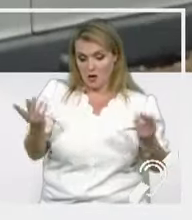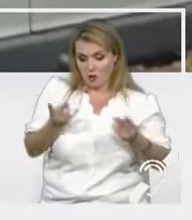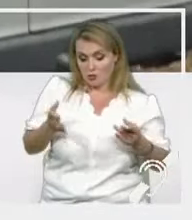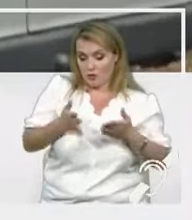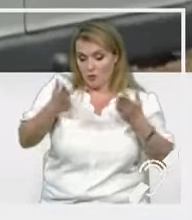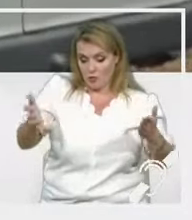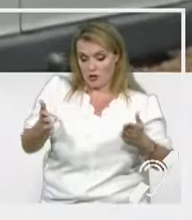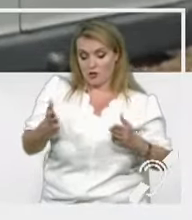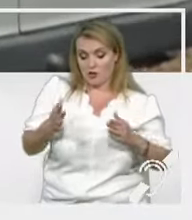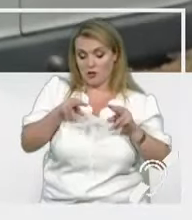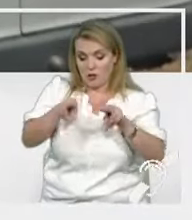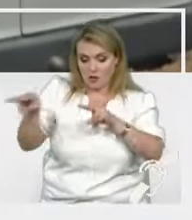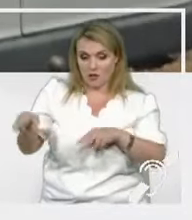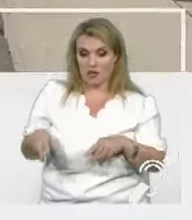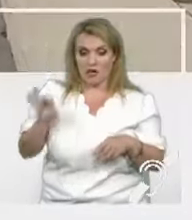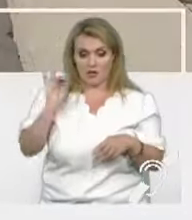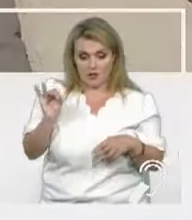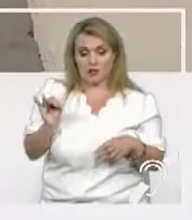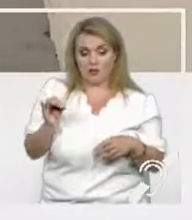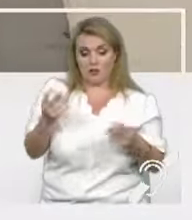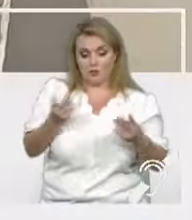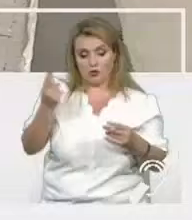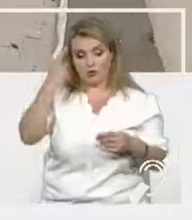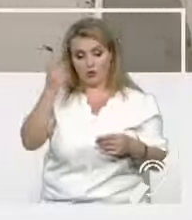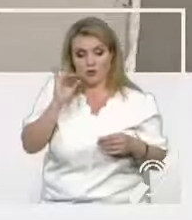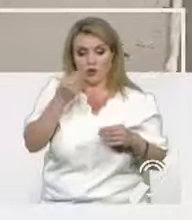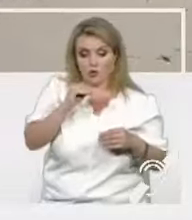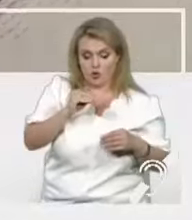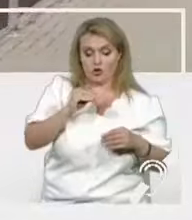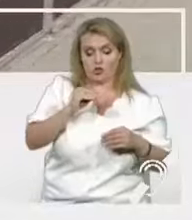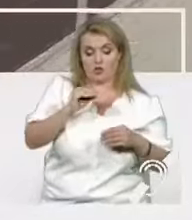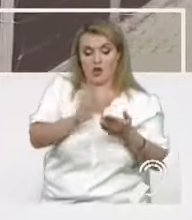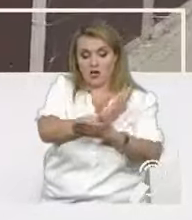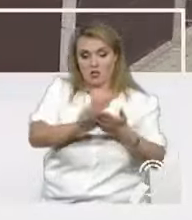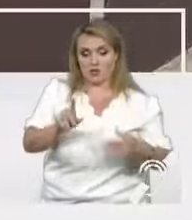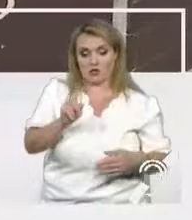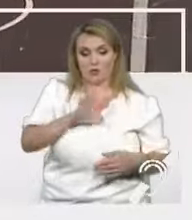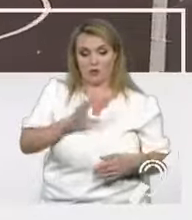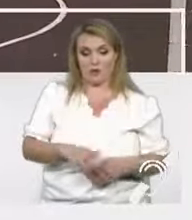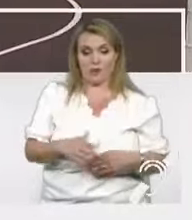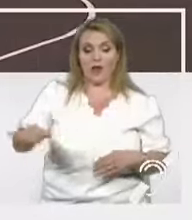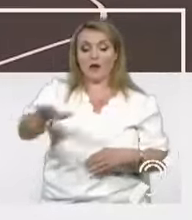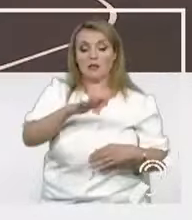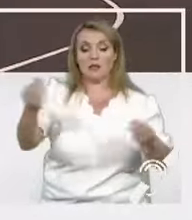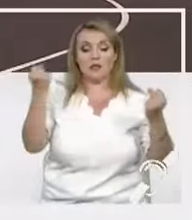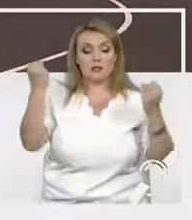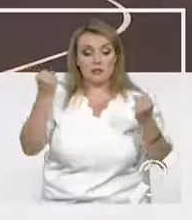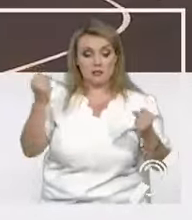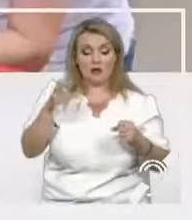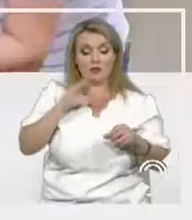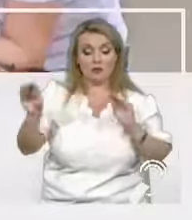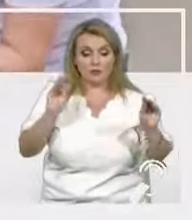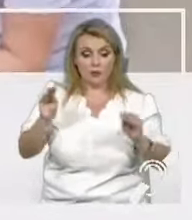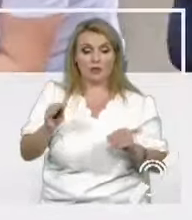în primul rând. Dar avem ceea ce avem. Reprezentanții primăriei Chișinău susțin că terenul de sport a fost amenajat de către